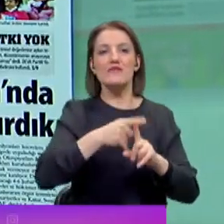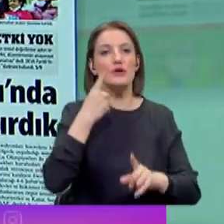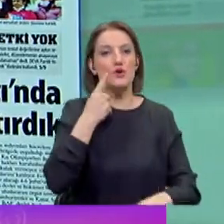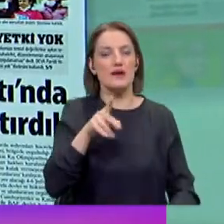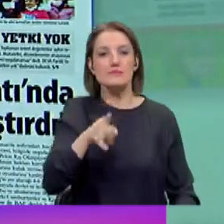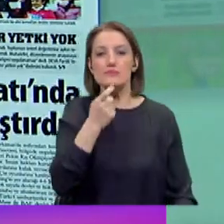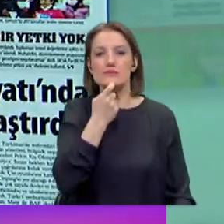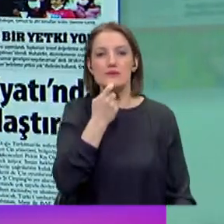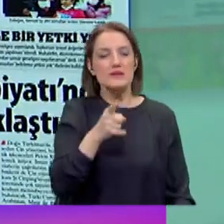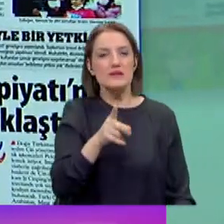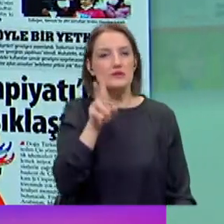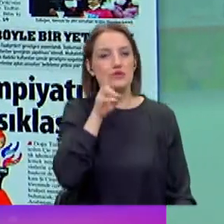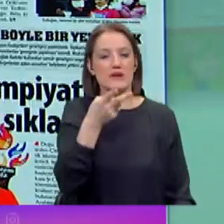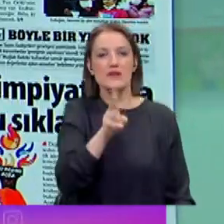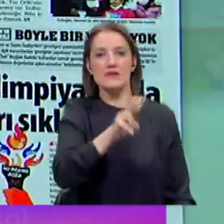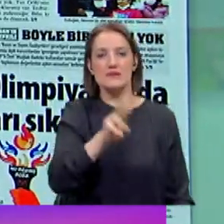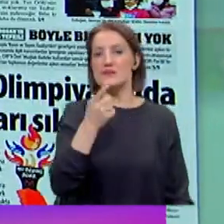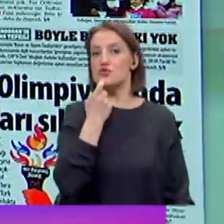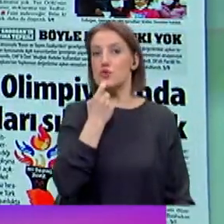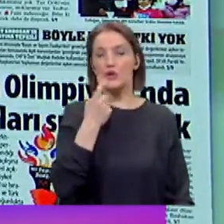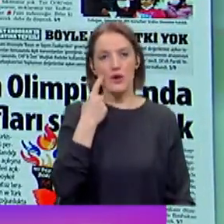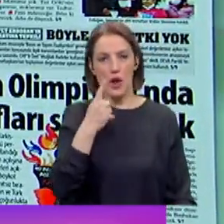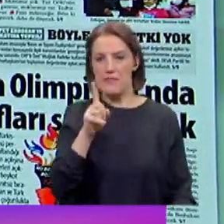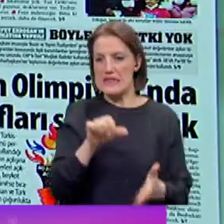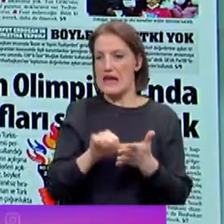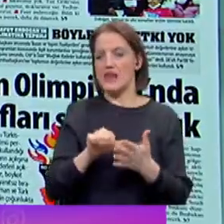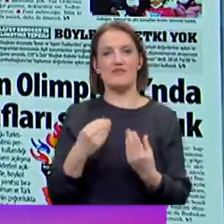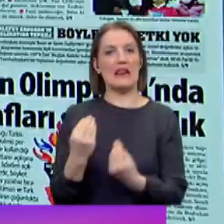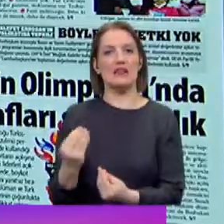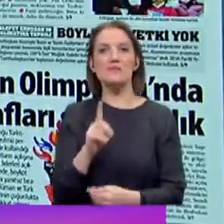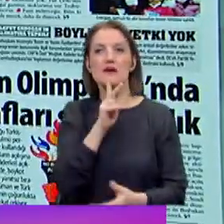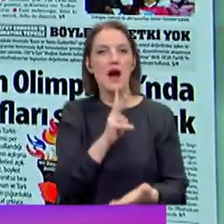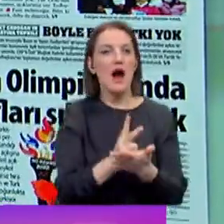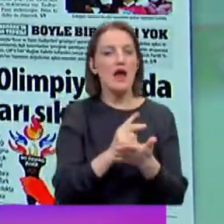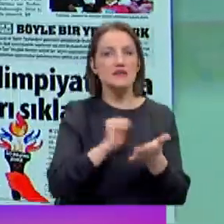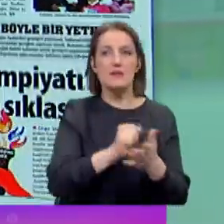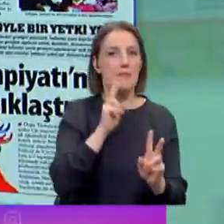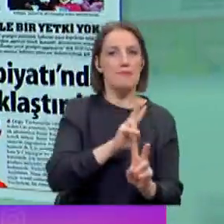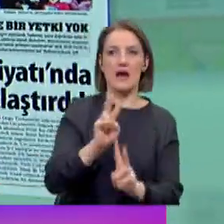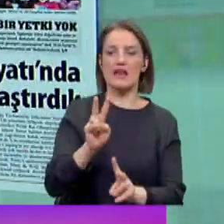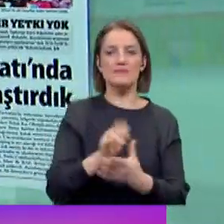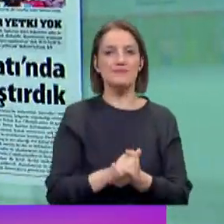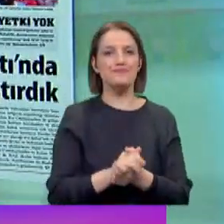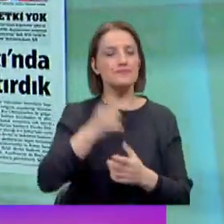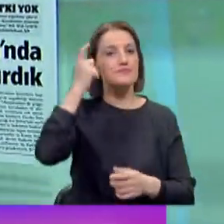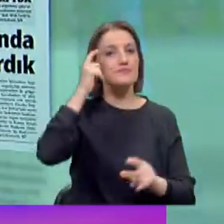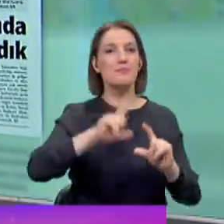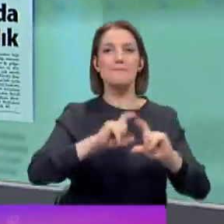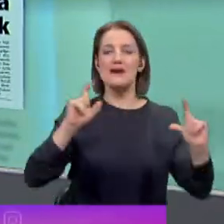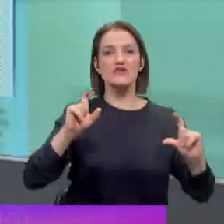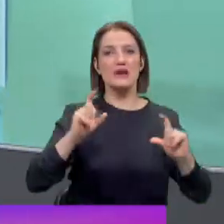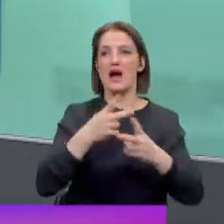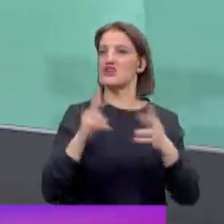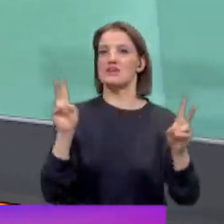yıl sonuna mm 22'nin sonunda bir tarih verildi şimdi kadar gazetesine bakalım karar gazetesinde başlık başlık